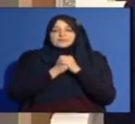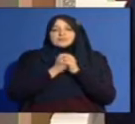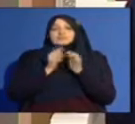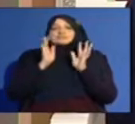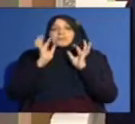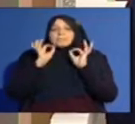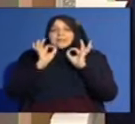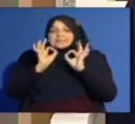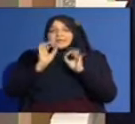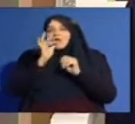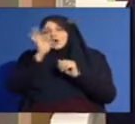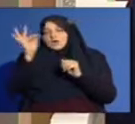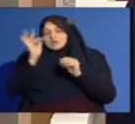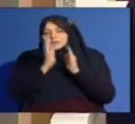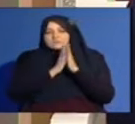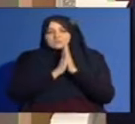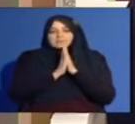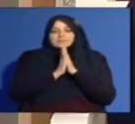تفضل.